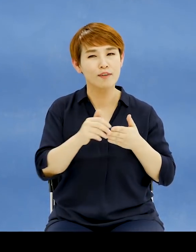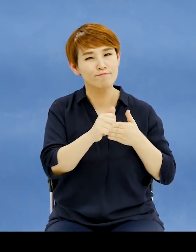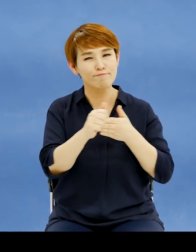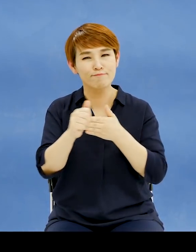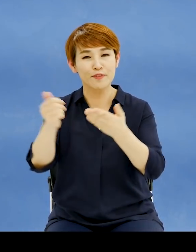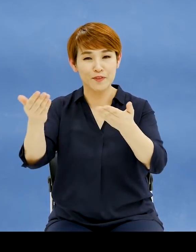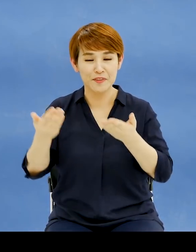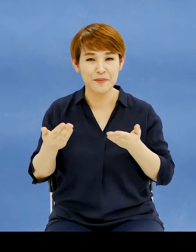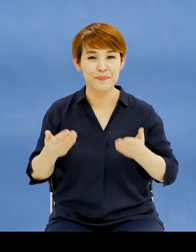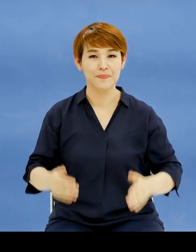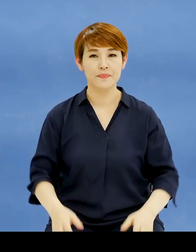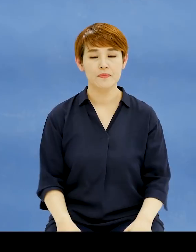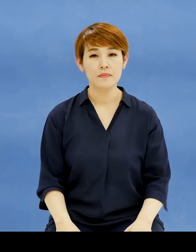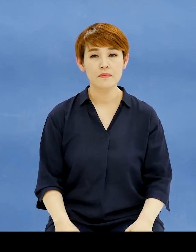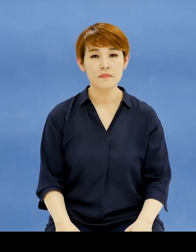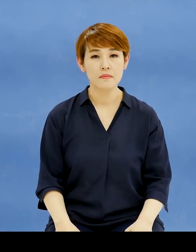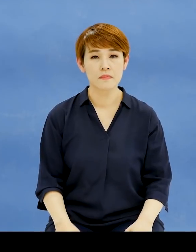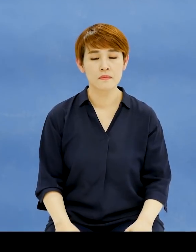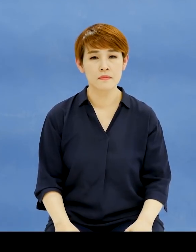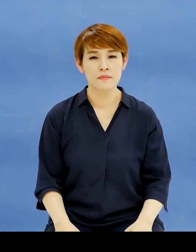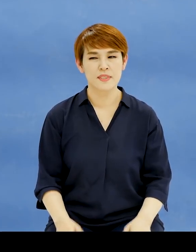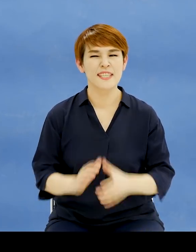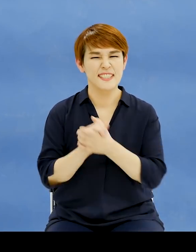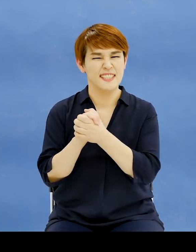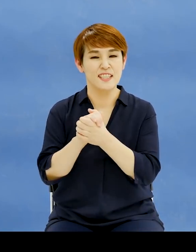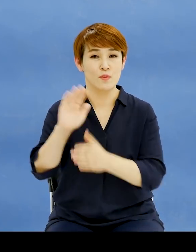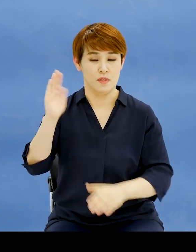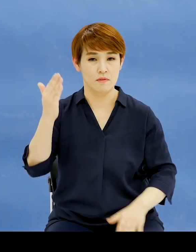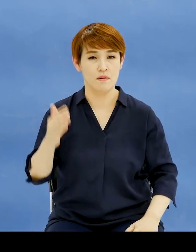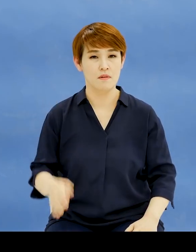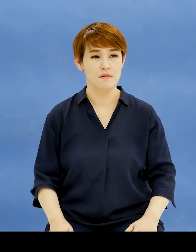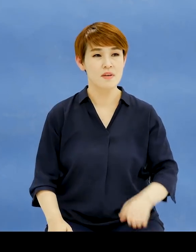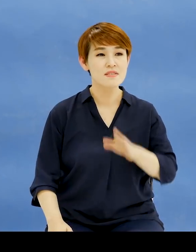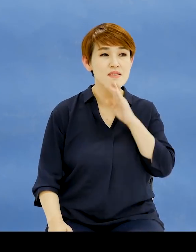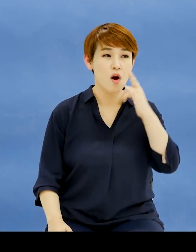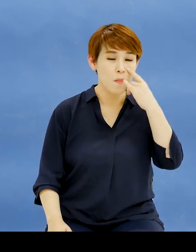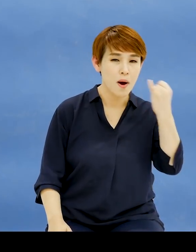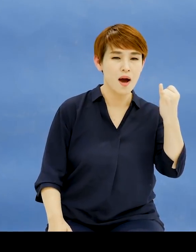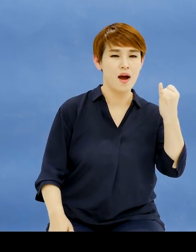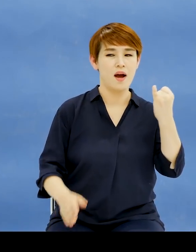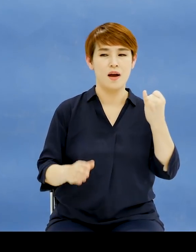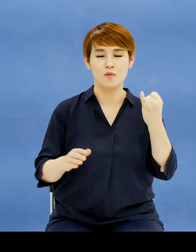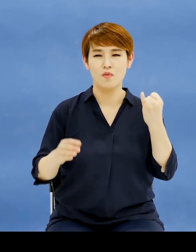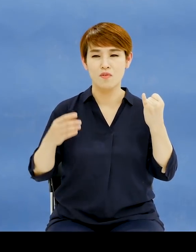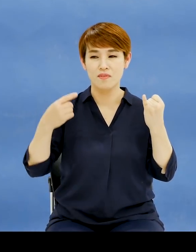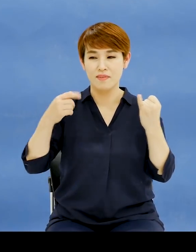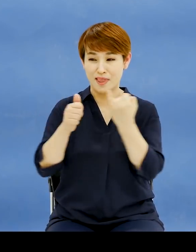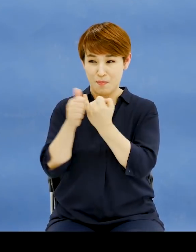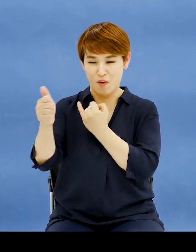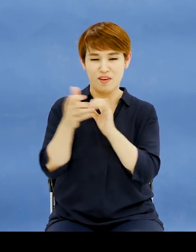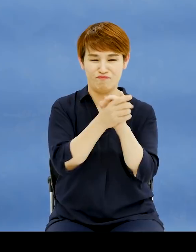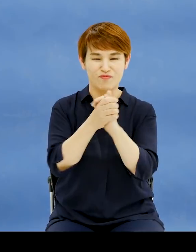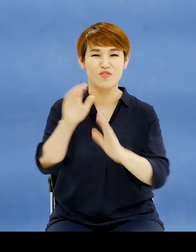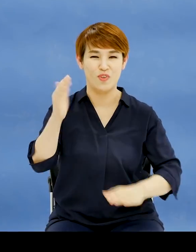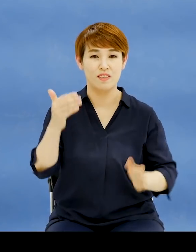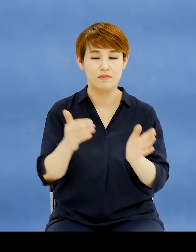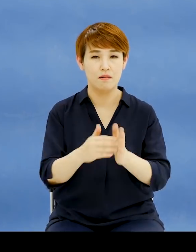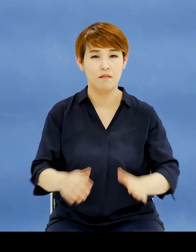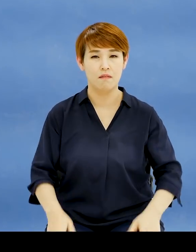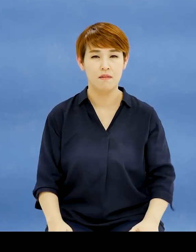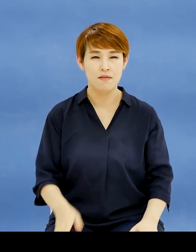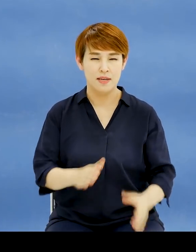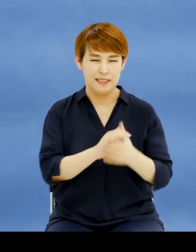시켜주시고 네. 그리고 와서 이제 좀 친해졌죠. 그래서 저희 어머님이랑도 친해지고 그래서 근데